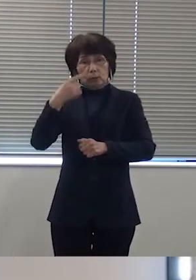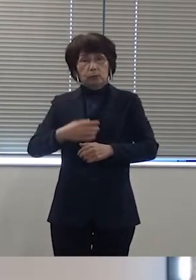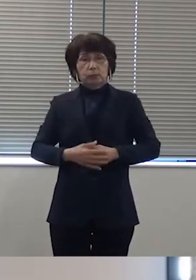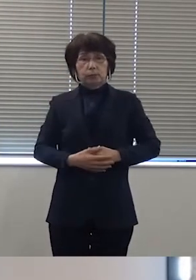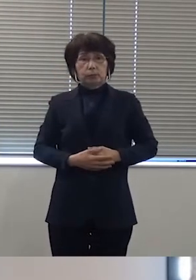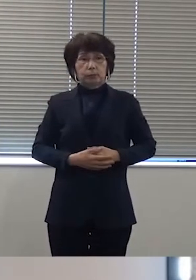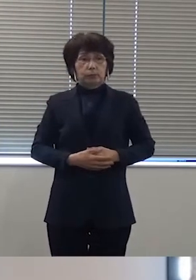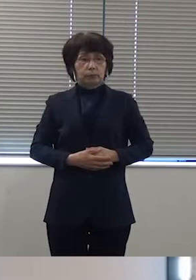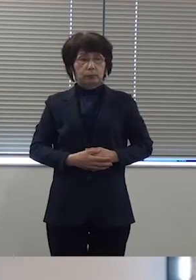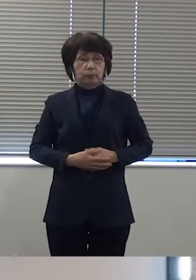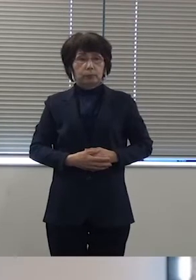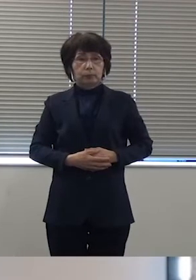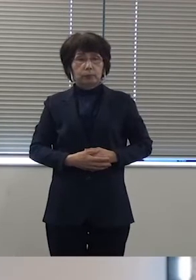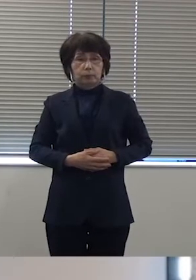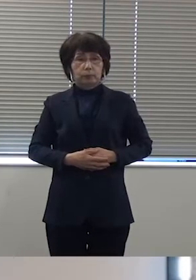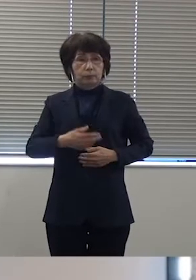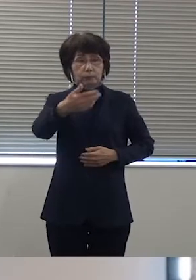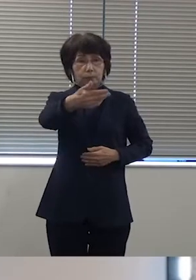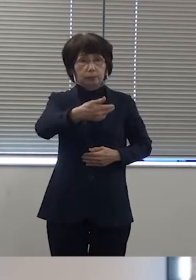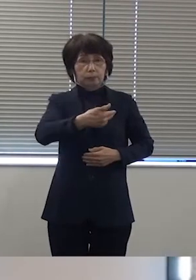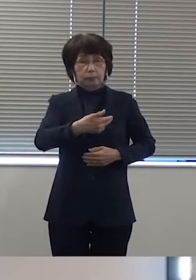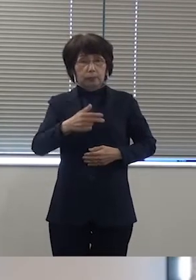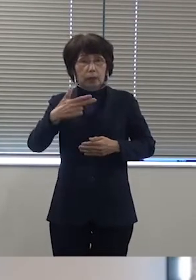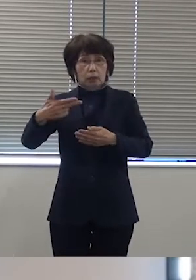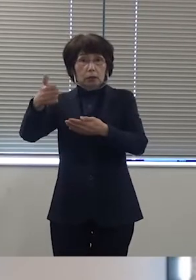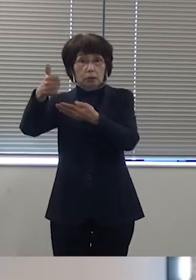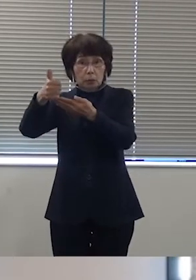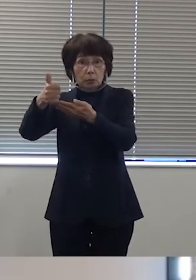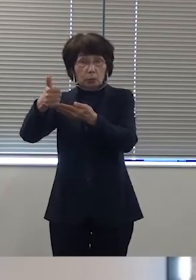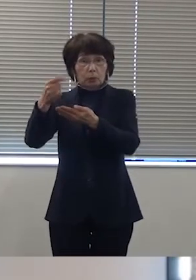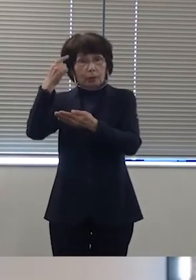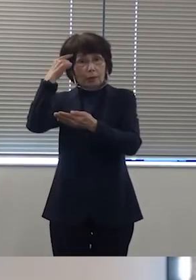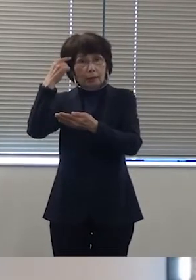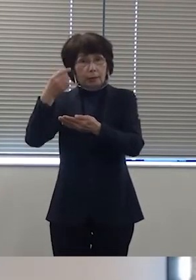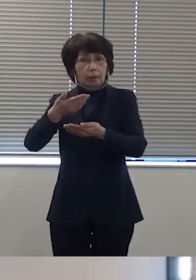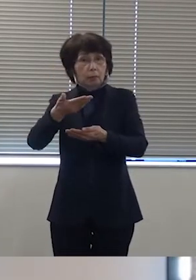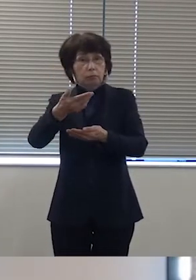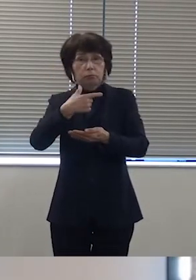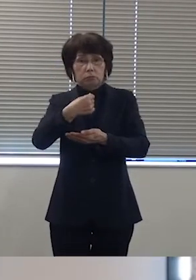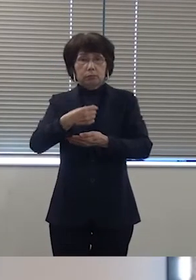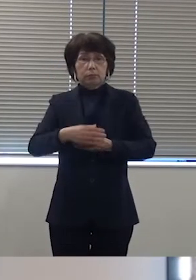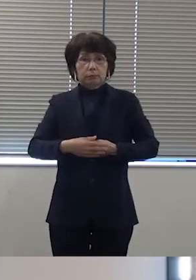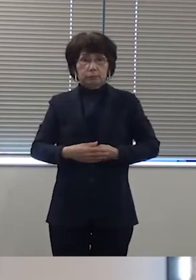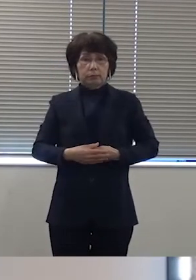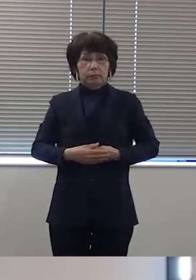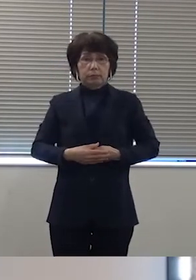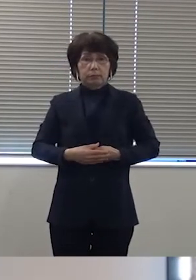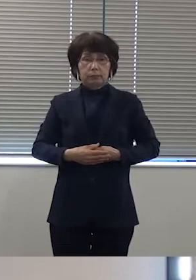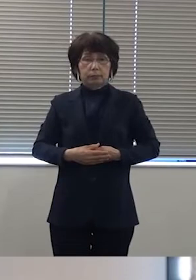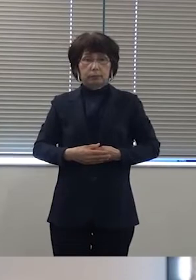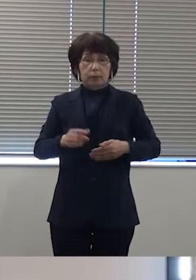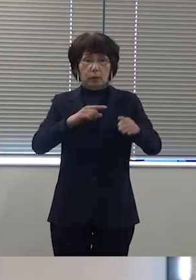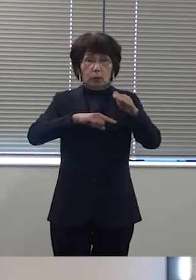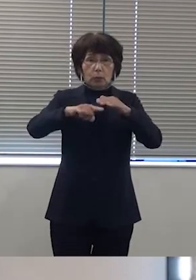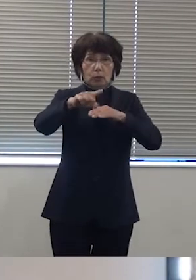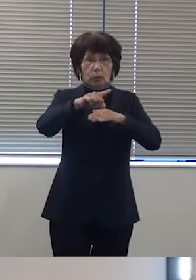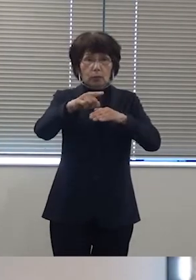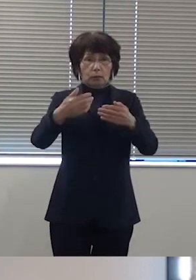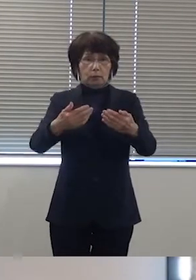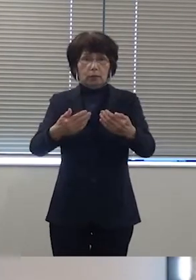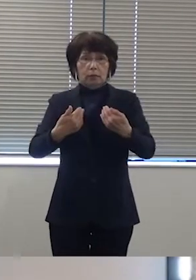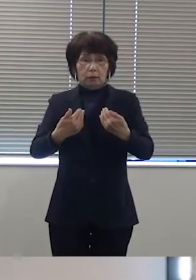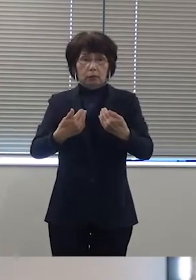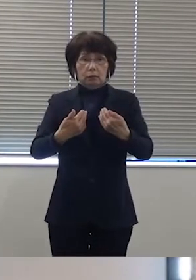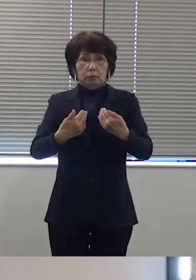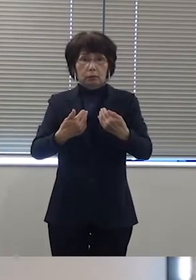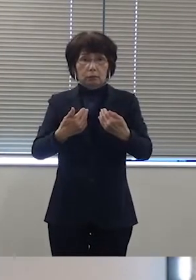あ、いわゆる優先しなければいけない業務というのをいくつか挙げてほしいと、それとあと、まあ、この業務という